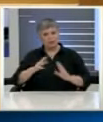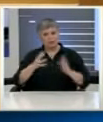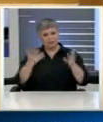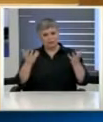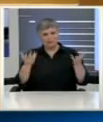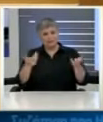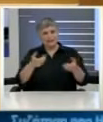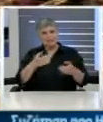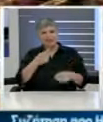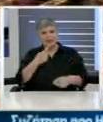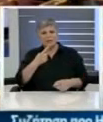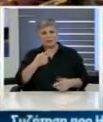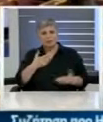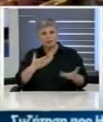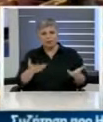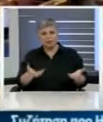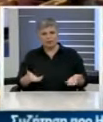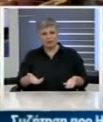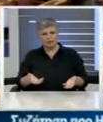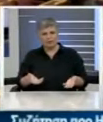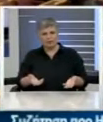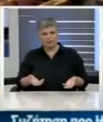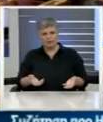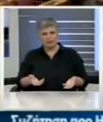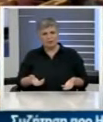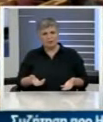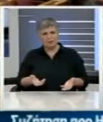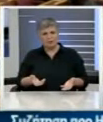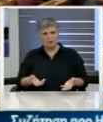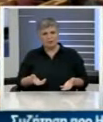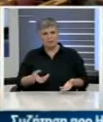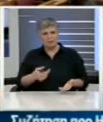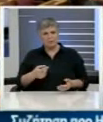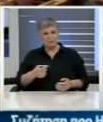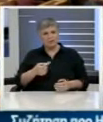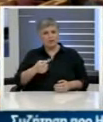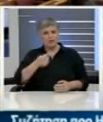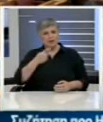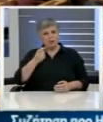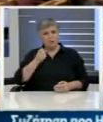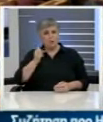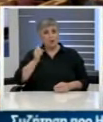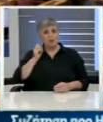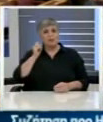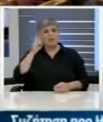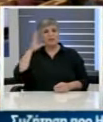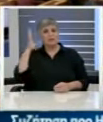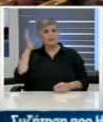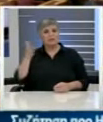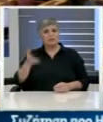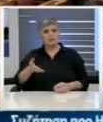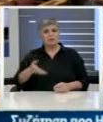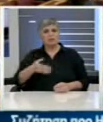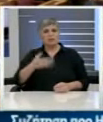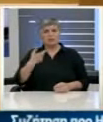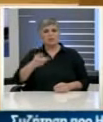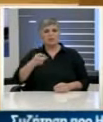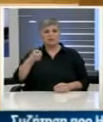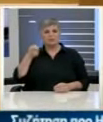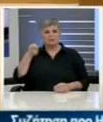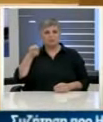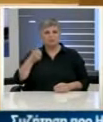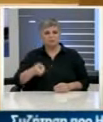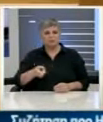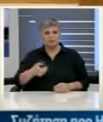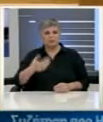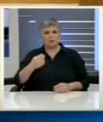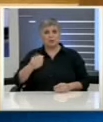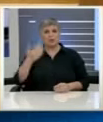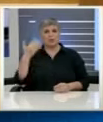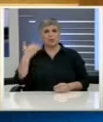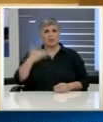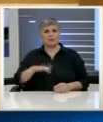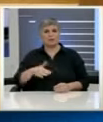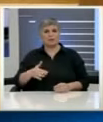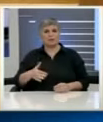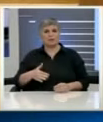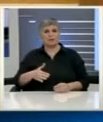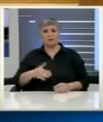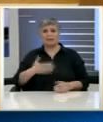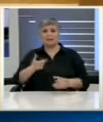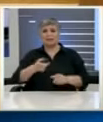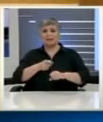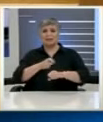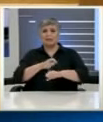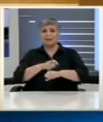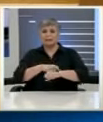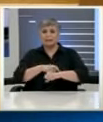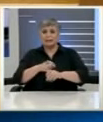αυτά για τα θύματα νανα το θυμηθώ κ αυτό για τα θύματα της εγκληματικότητας φταίει η κακιά